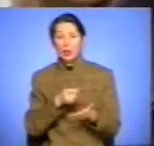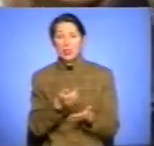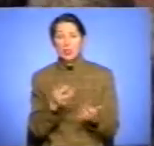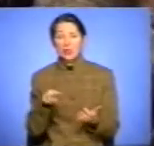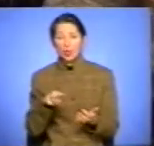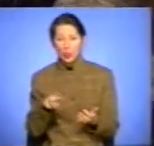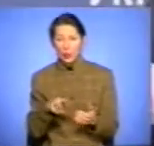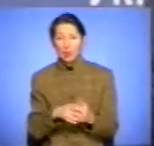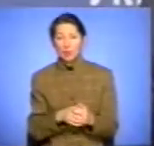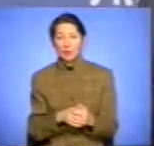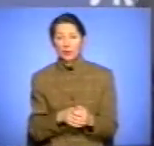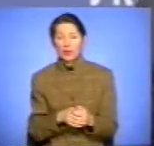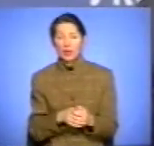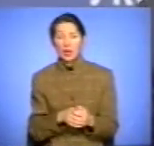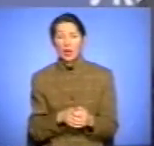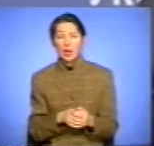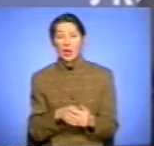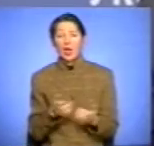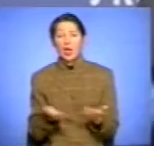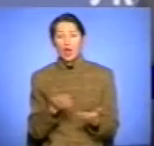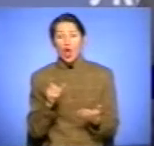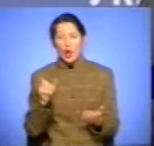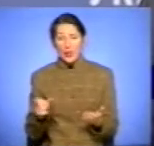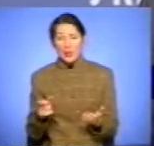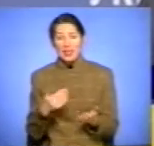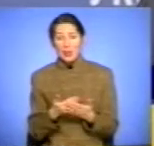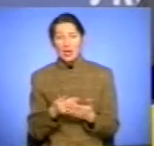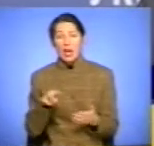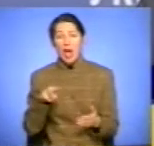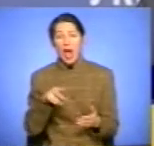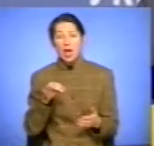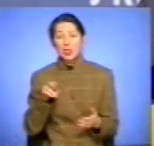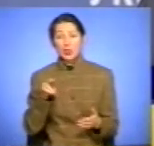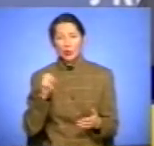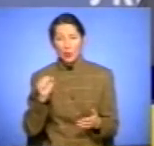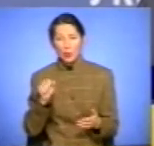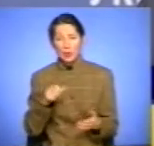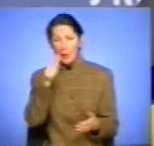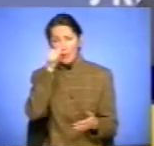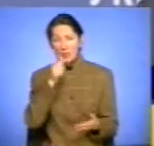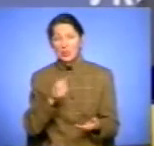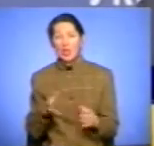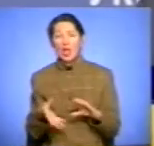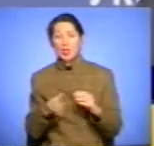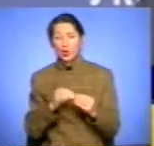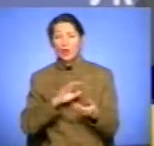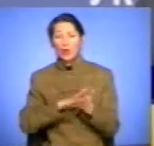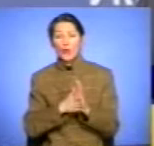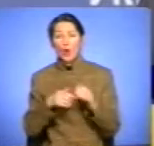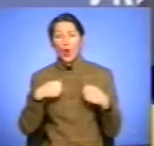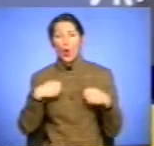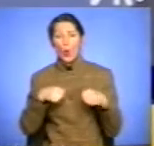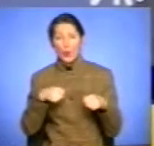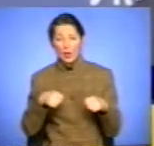документи чи ще громадянин скажімо в листопаді уклав договір купівлі-продажу А сьогодні